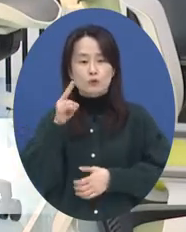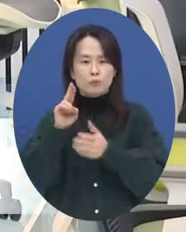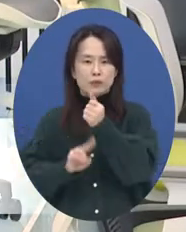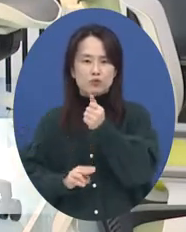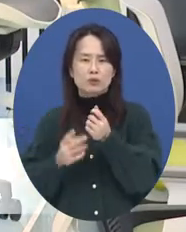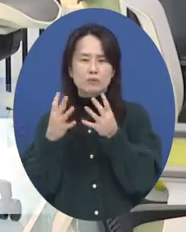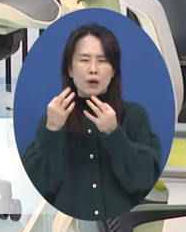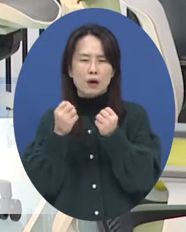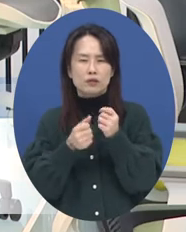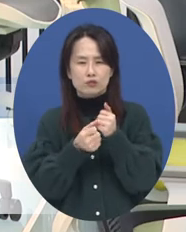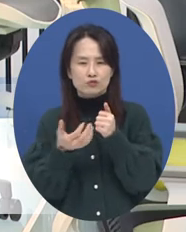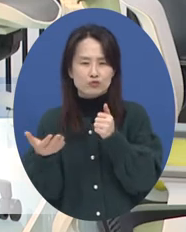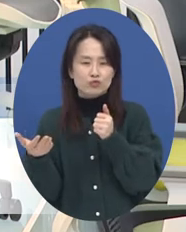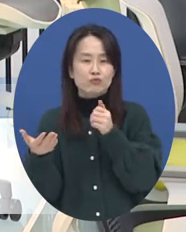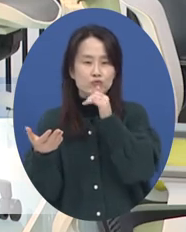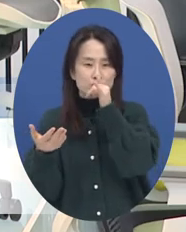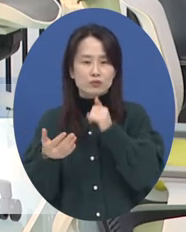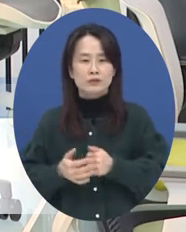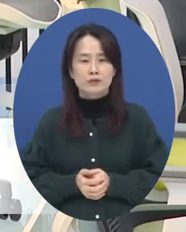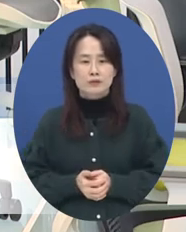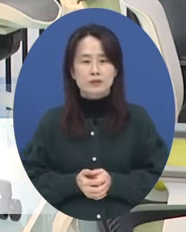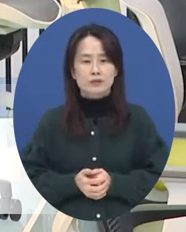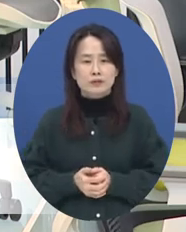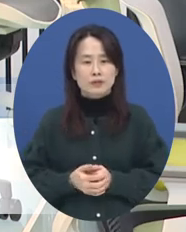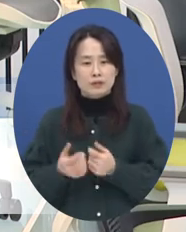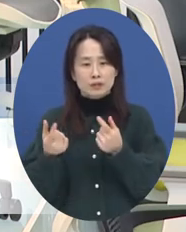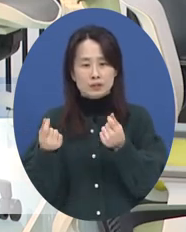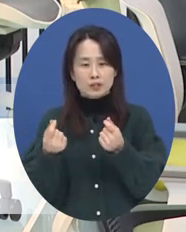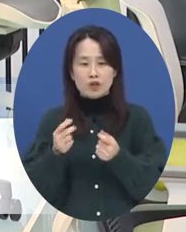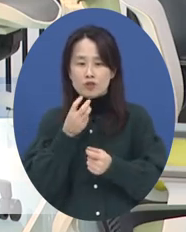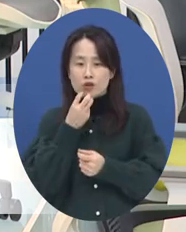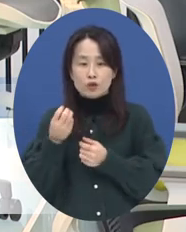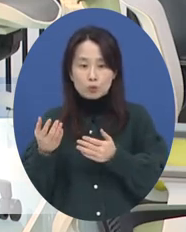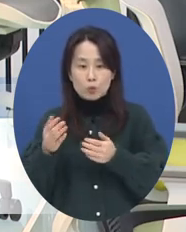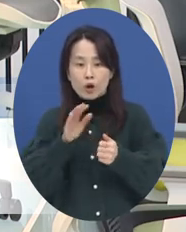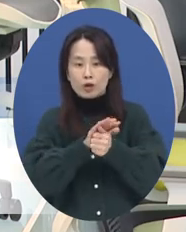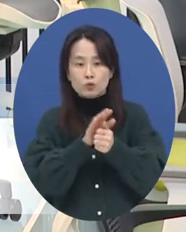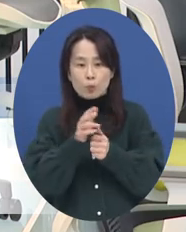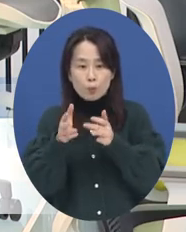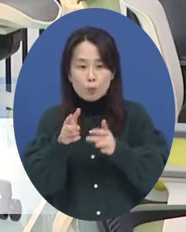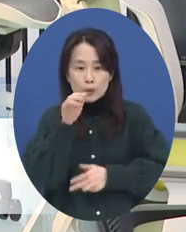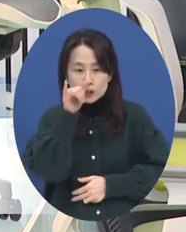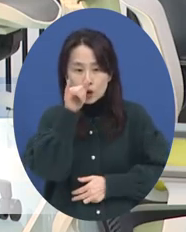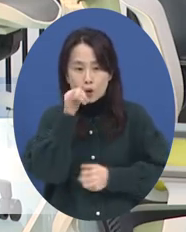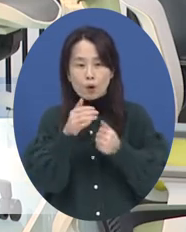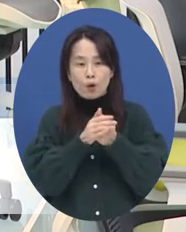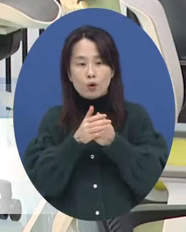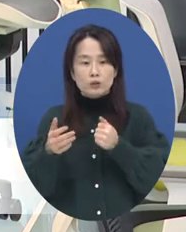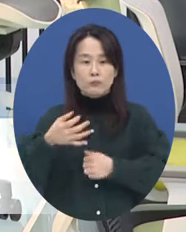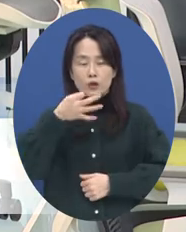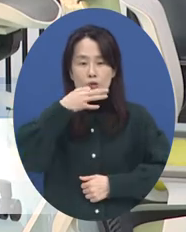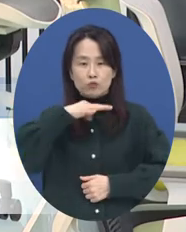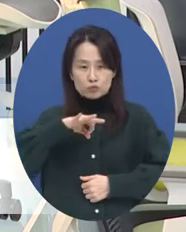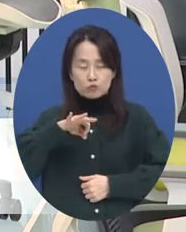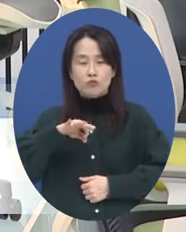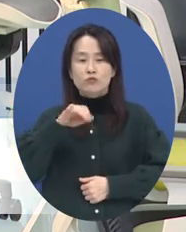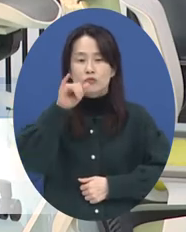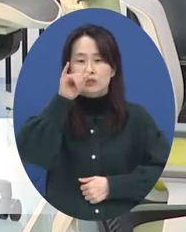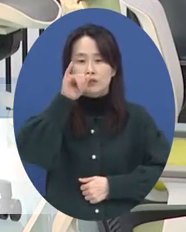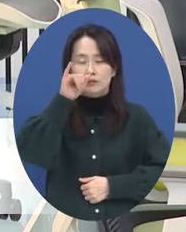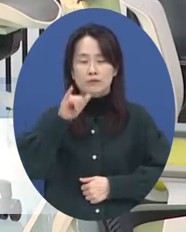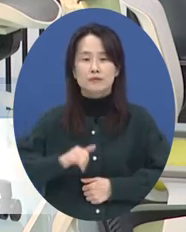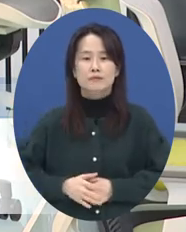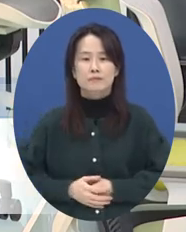매출에 많은 영향이 있습니다. 그걸 또 경기도에서 이런 지원 사업이 있으니까 아주